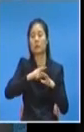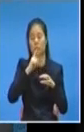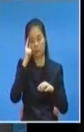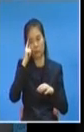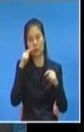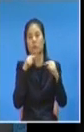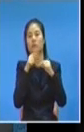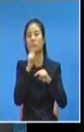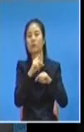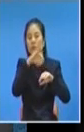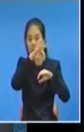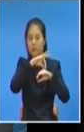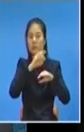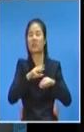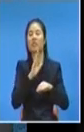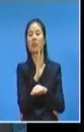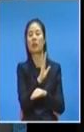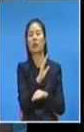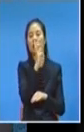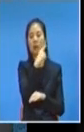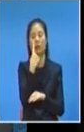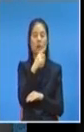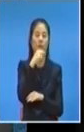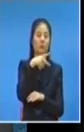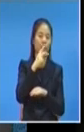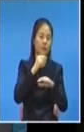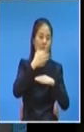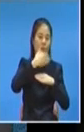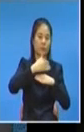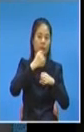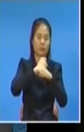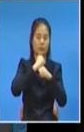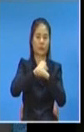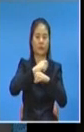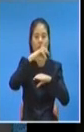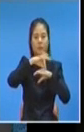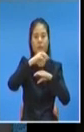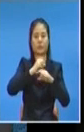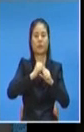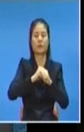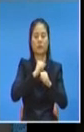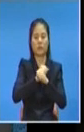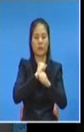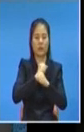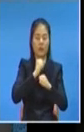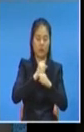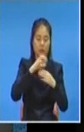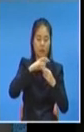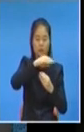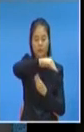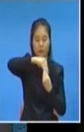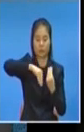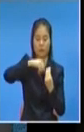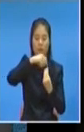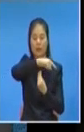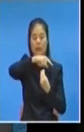ผู้กับที่ดำรงตำแหน่งอยู่ในฐานีชั้น1เนี่ยถ้าจะหมุนเวียนเขาก็ต้องหมุนเวียนอยู่ในชั้น1ด้วยกันจะหมุนเวียนลดล